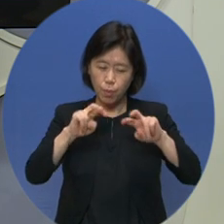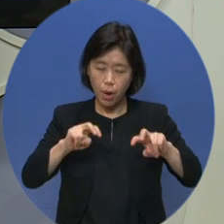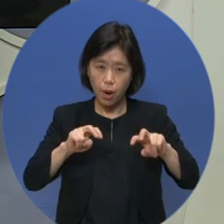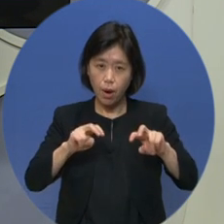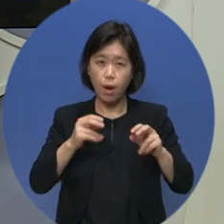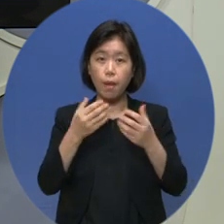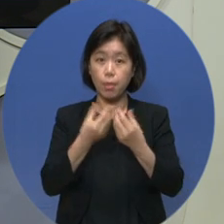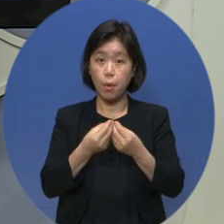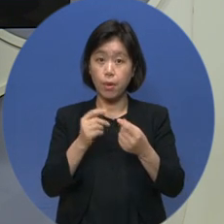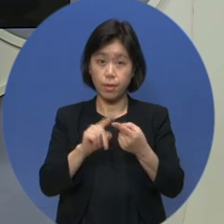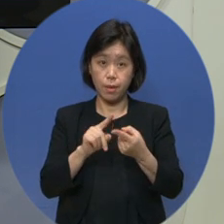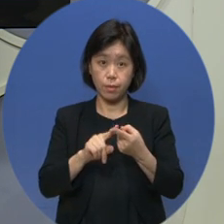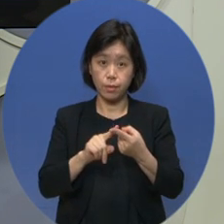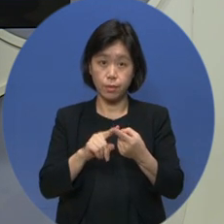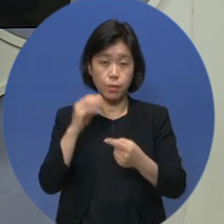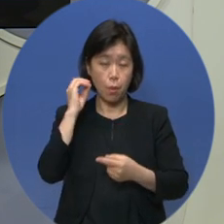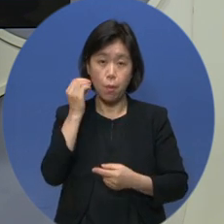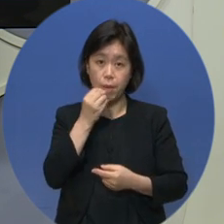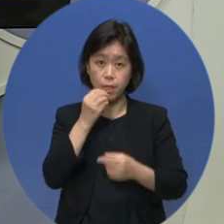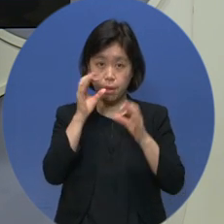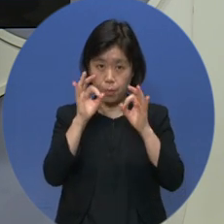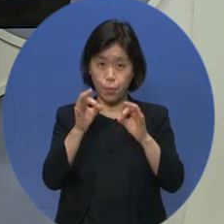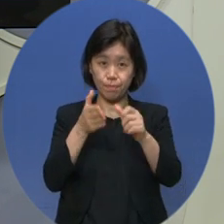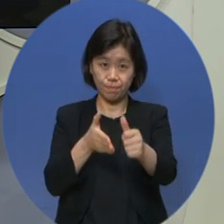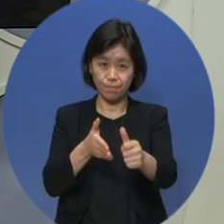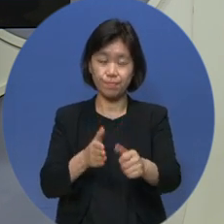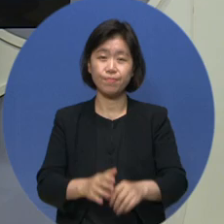복지 탭이 뉴스를 통해 확인할 수 있습니다